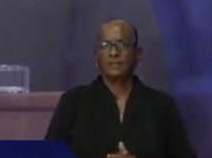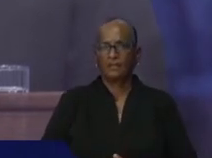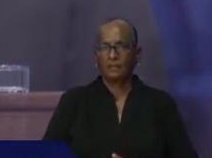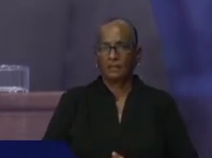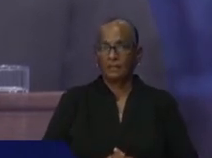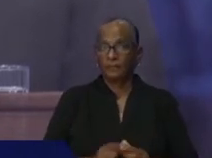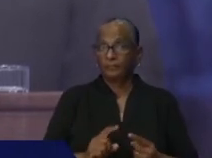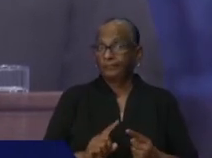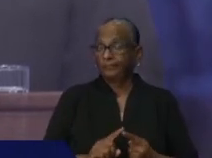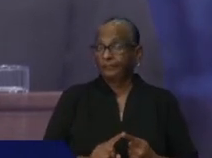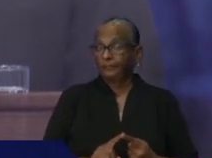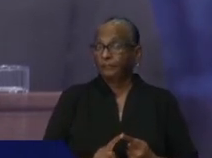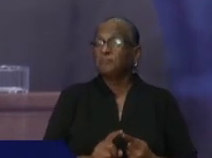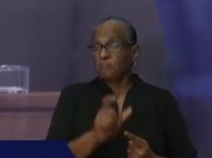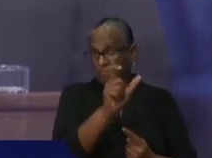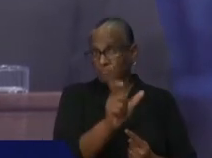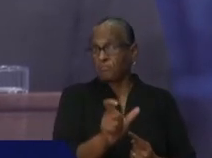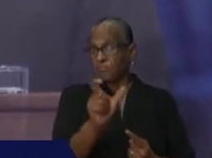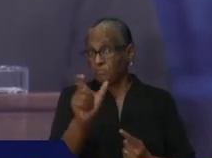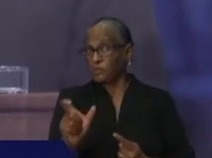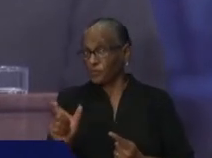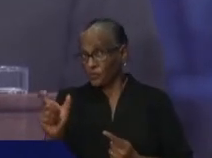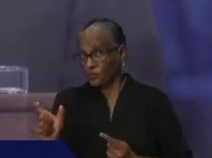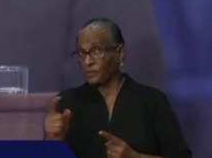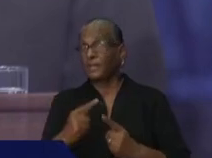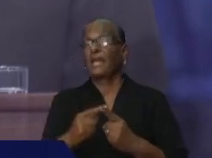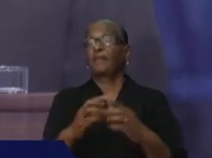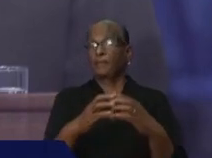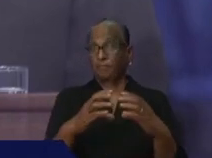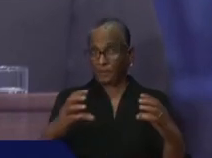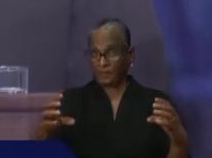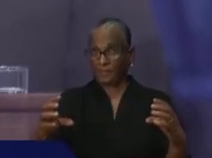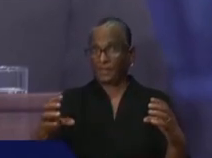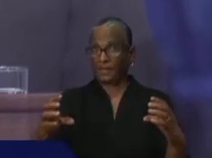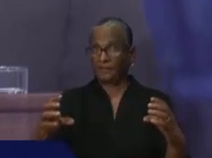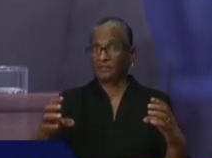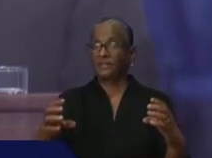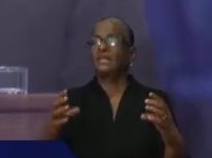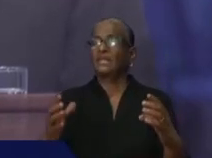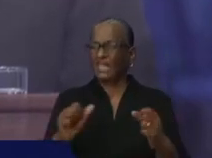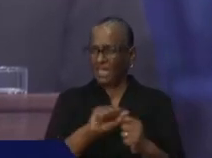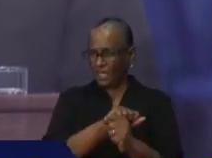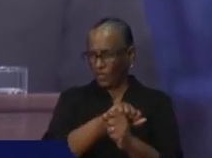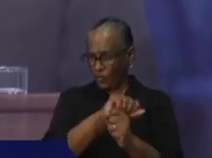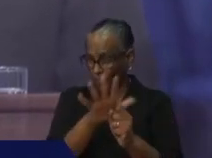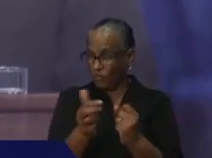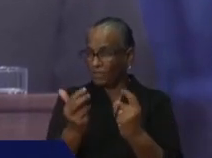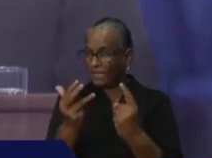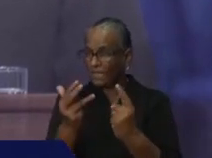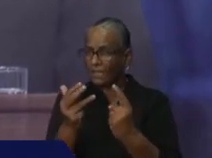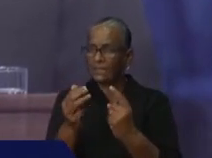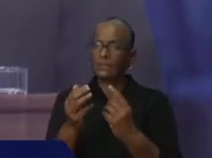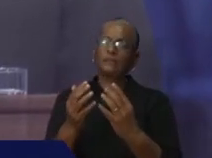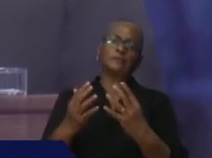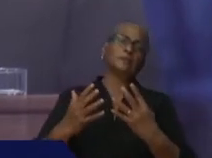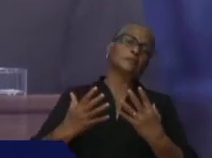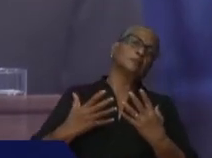aan personen en bedrijven die geraakt worden door de COVID-maatregelen.